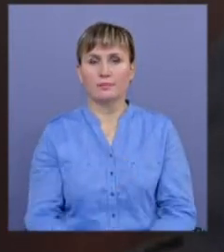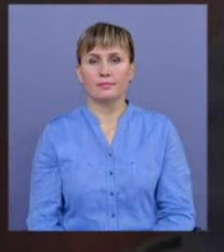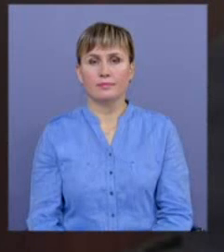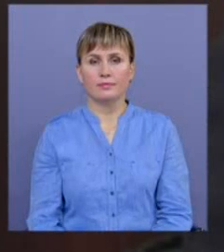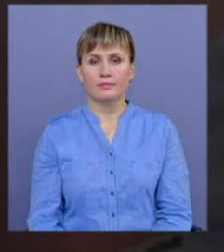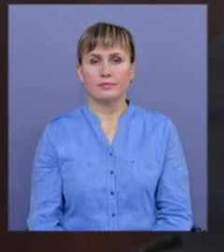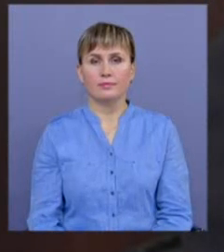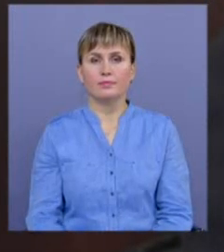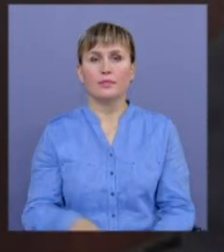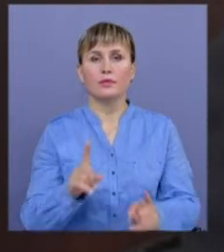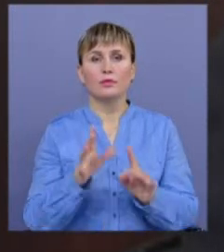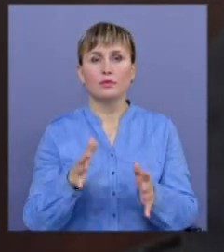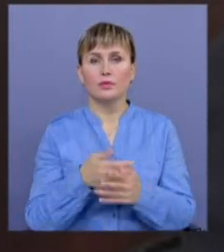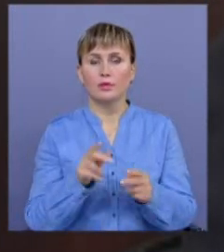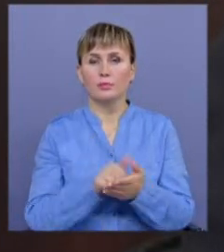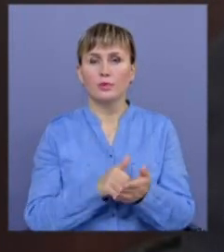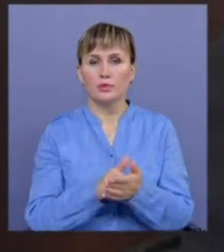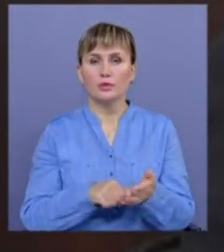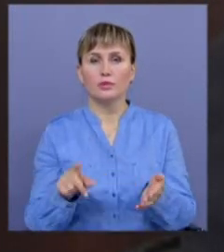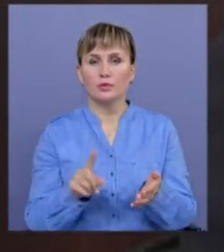Что послужило причиной, это является то, что